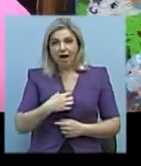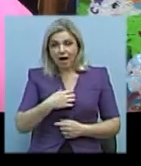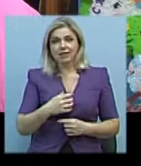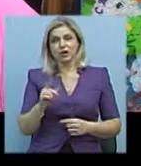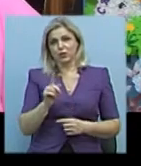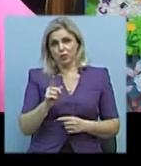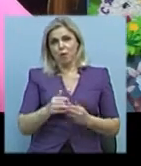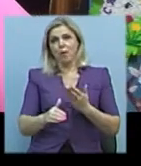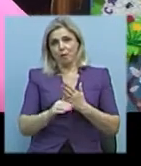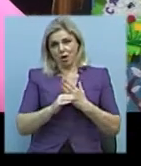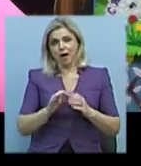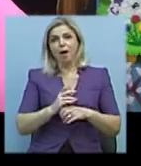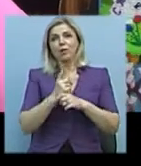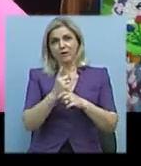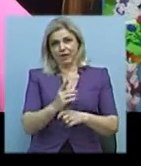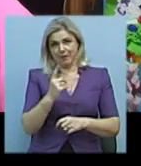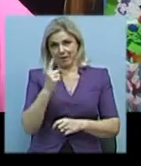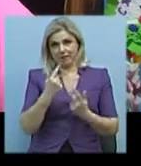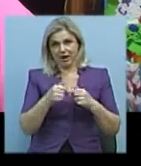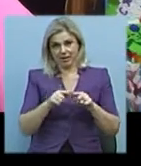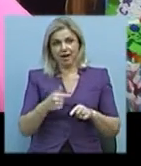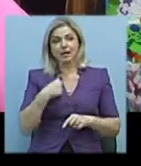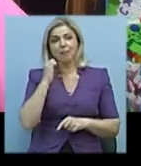її супроводити. Бабуся також все приготувала.